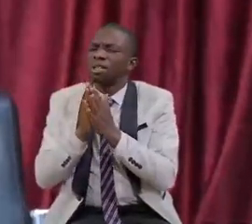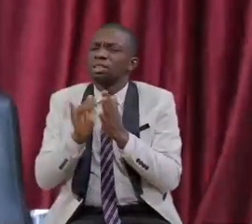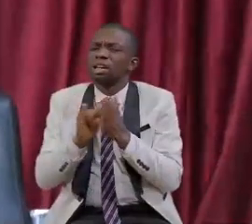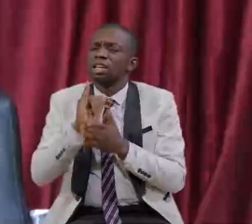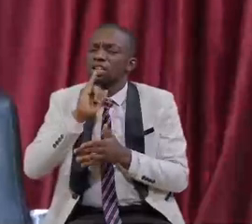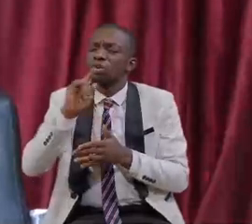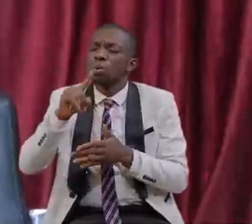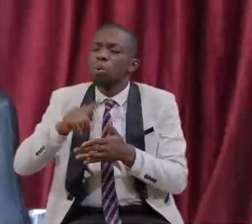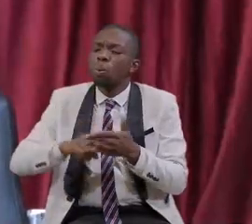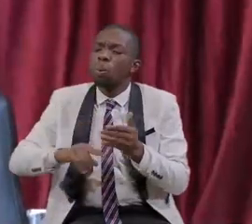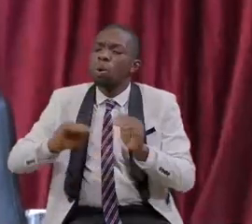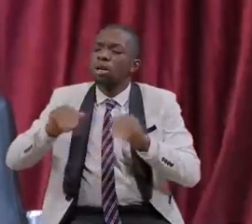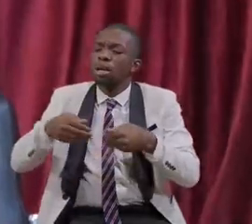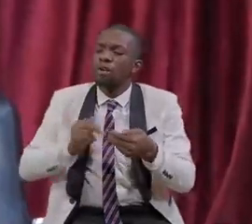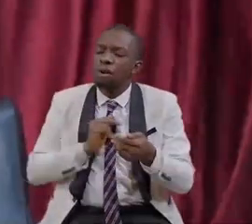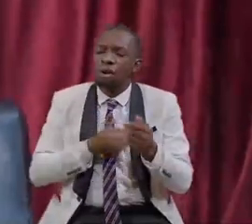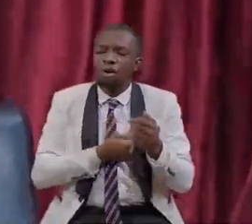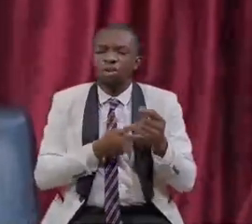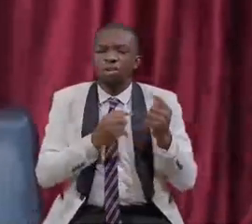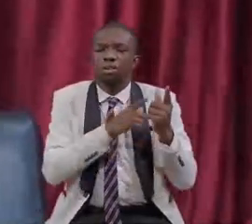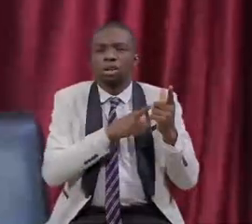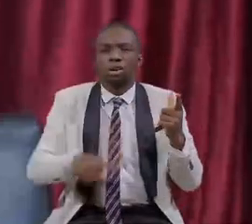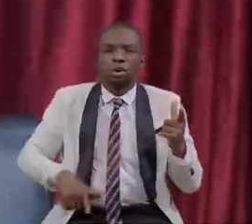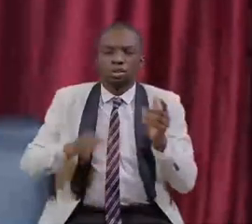C'est ce qui nous donne le Notre Père.